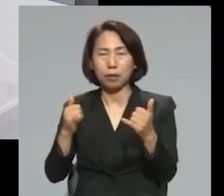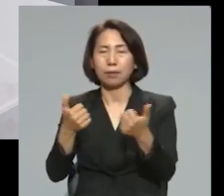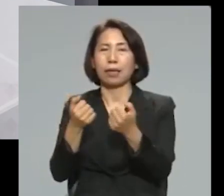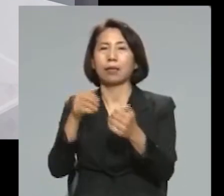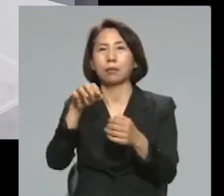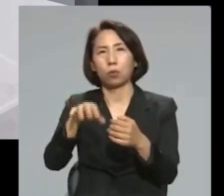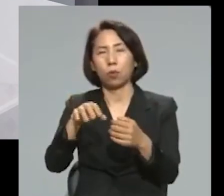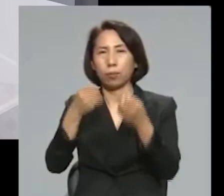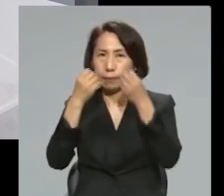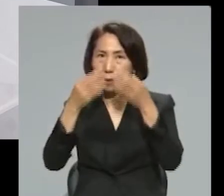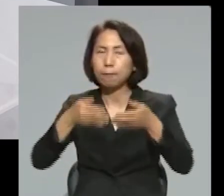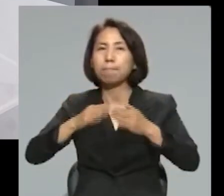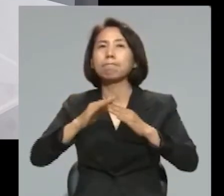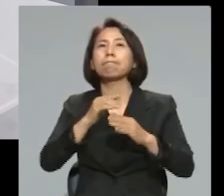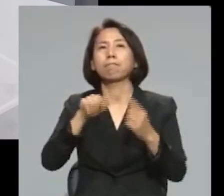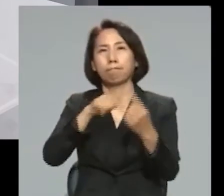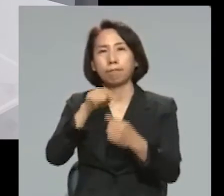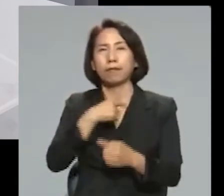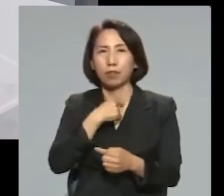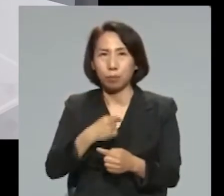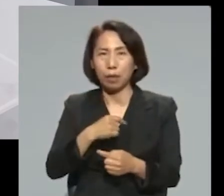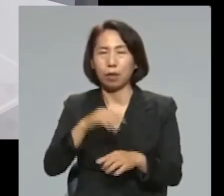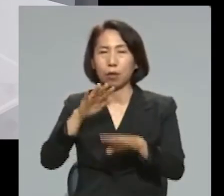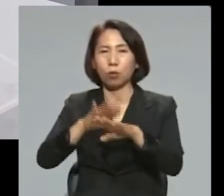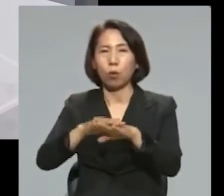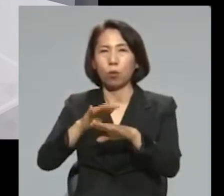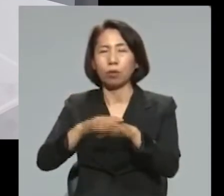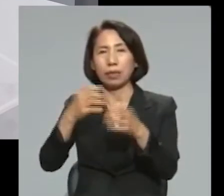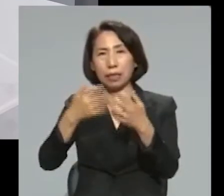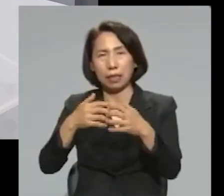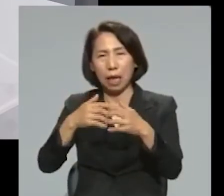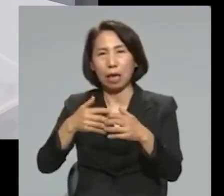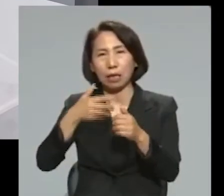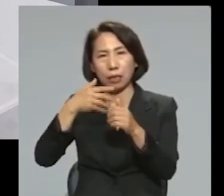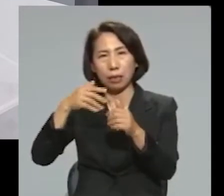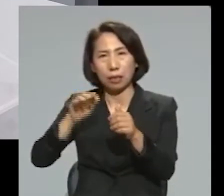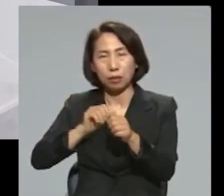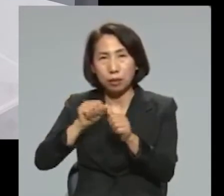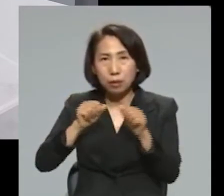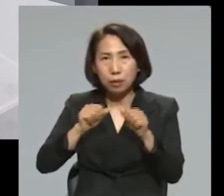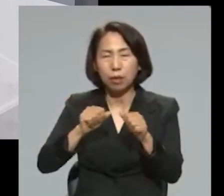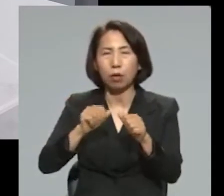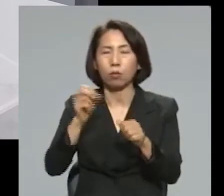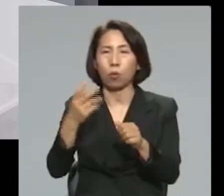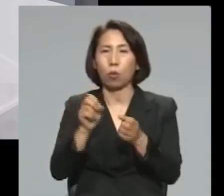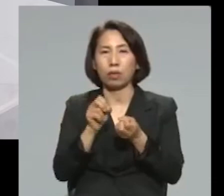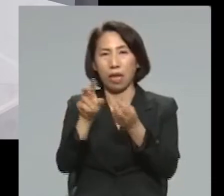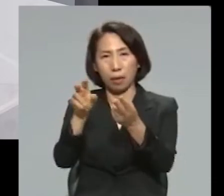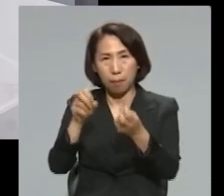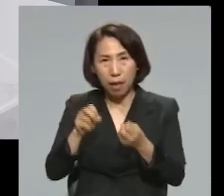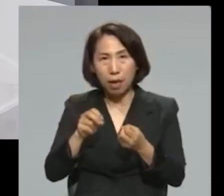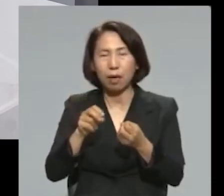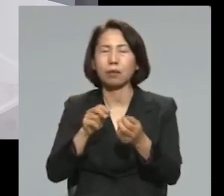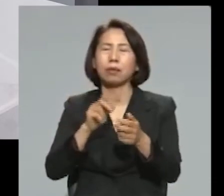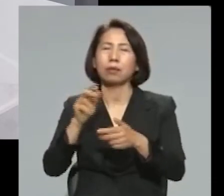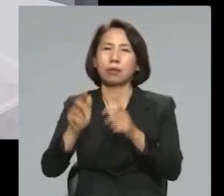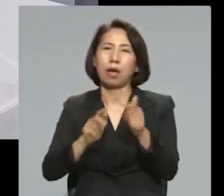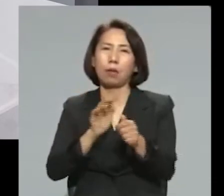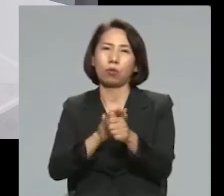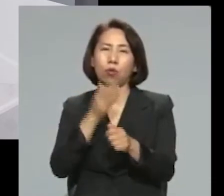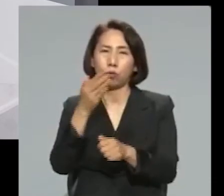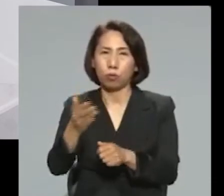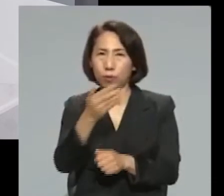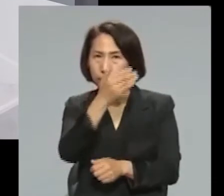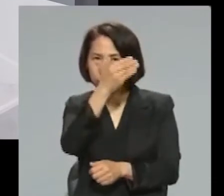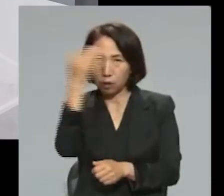운영하겠습니다. 농기계 세척실을 신설하고 농기계 택배 사업을 시행하겠습니다. 청년들의 독서,